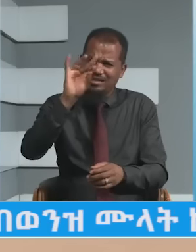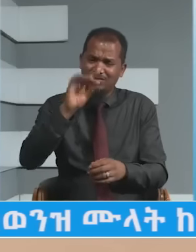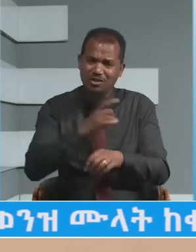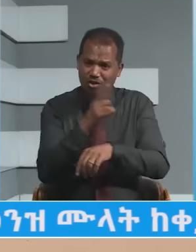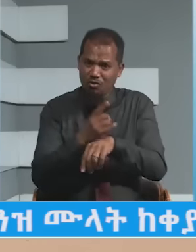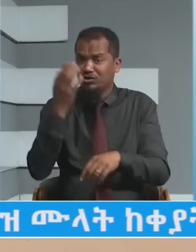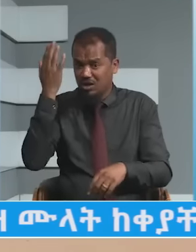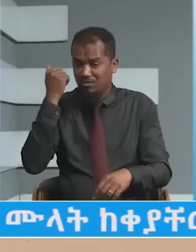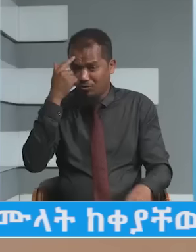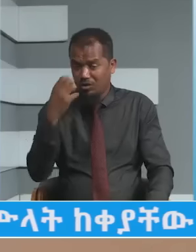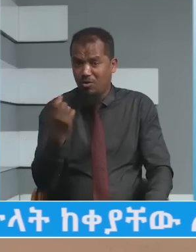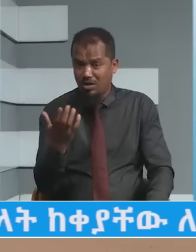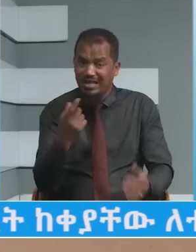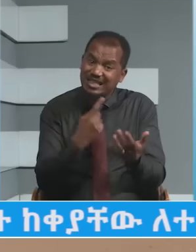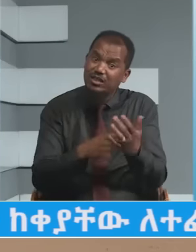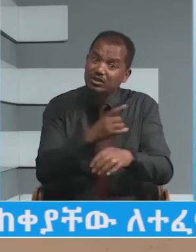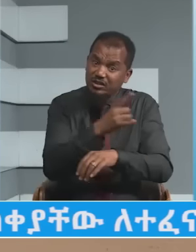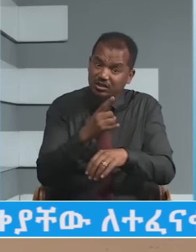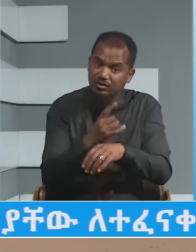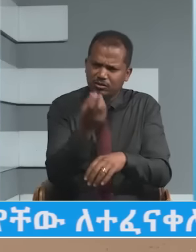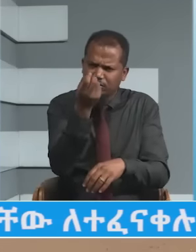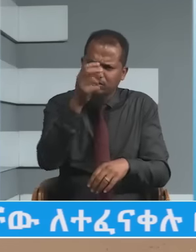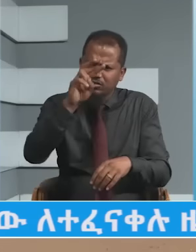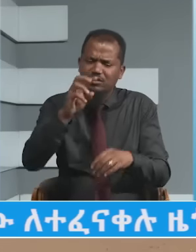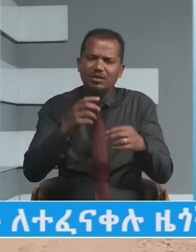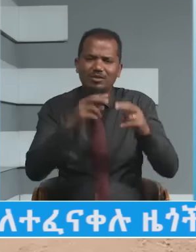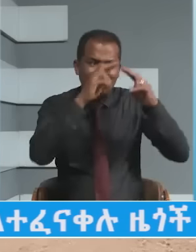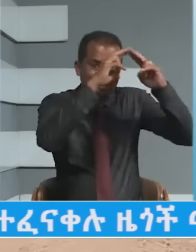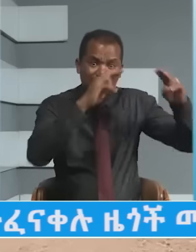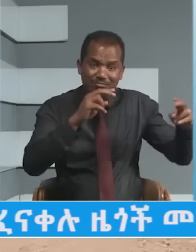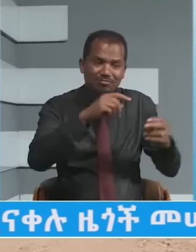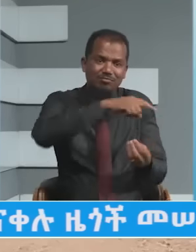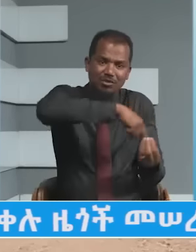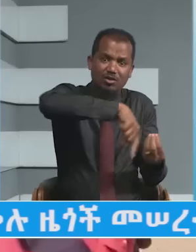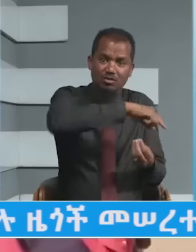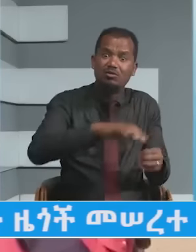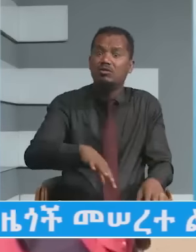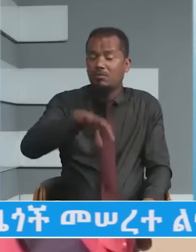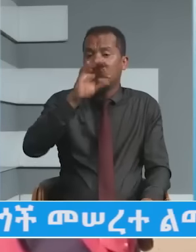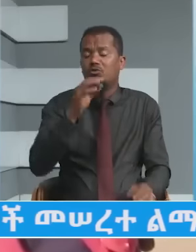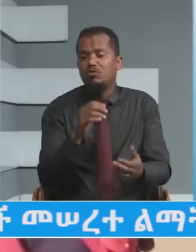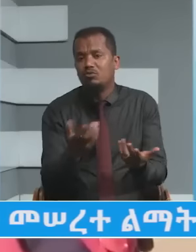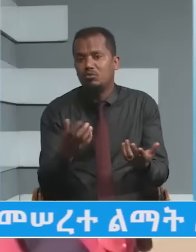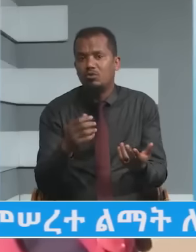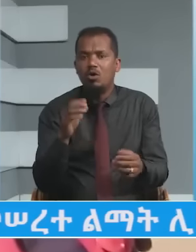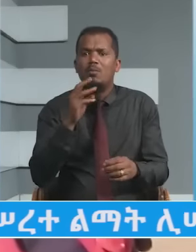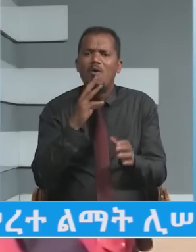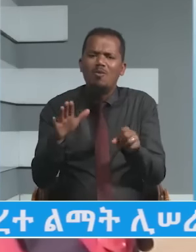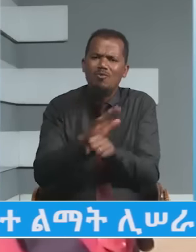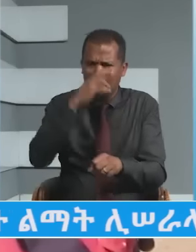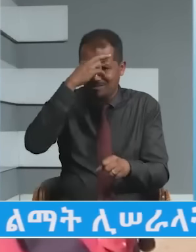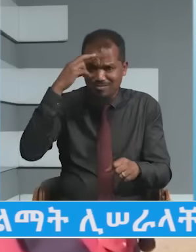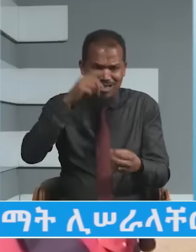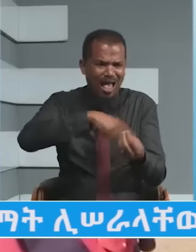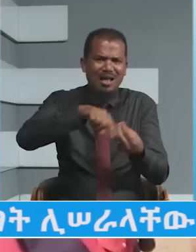79828 ዜጎች እንደነበሩ ይታወሳል። እነዚህም ዜጎች በ12 የሰፈራ ጣቢያዎች ተከልለው እንደሚገኙም እንዲሁ በውሃው ሙሌት